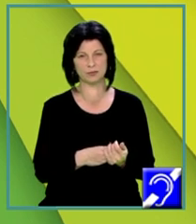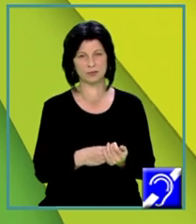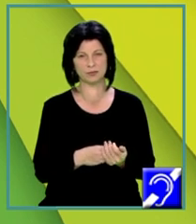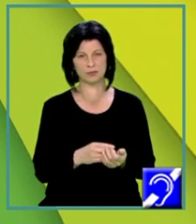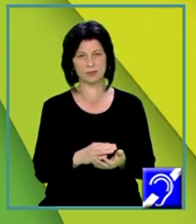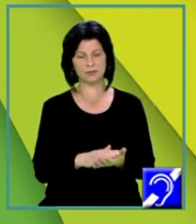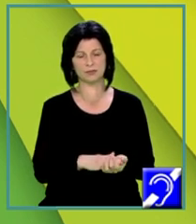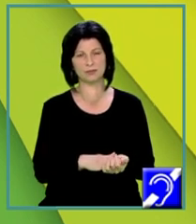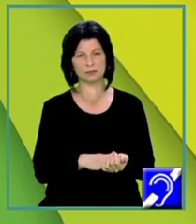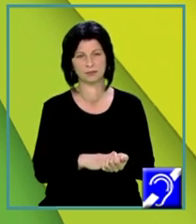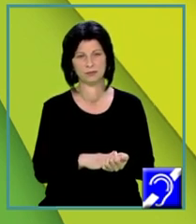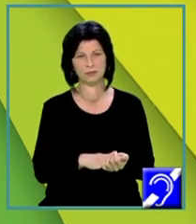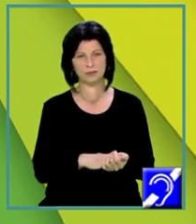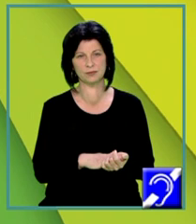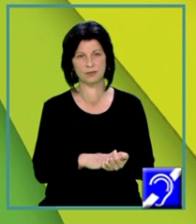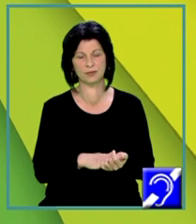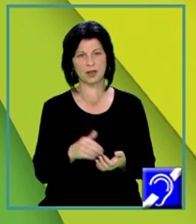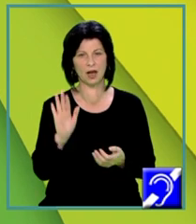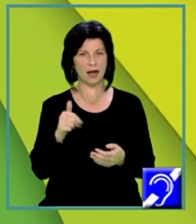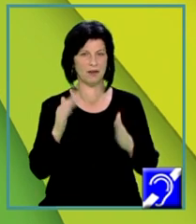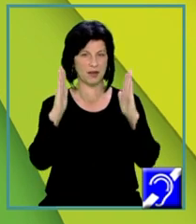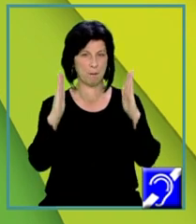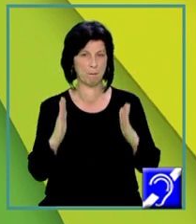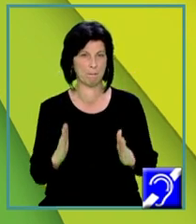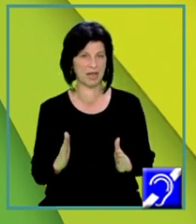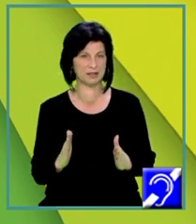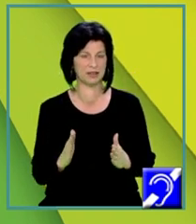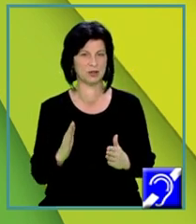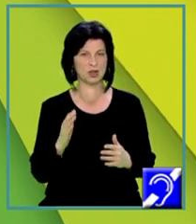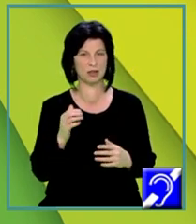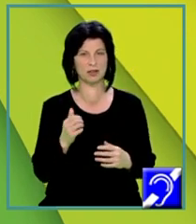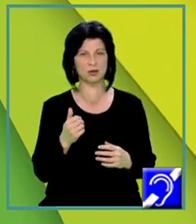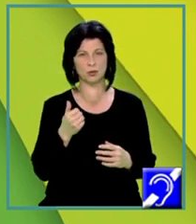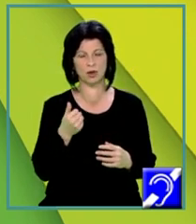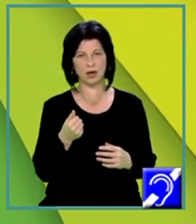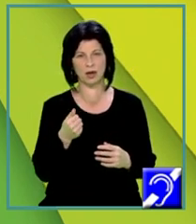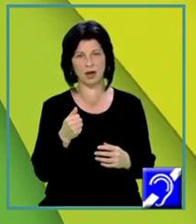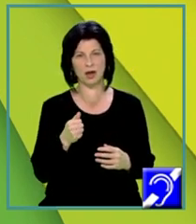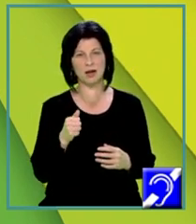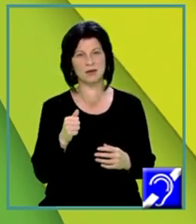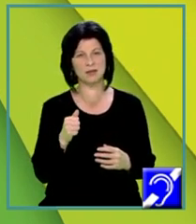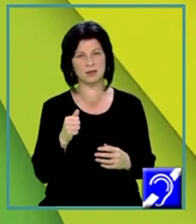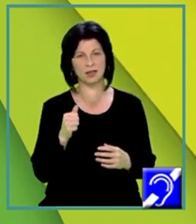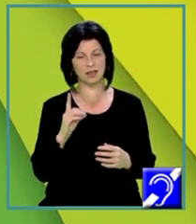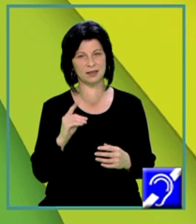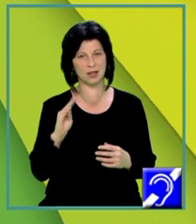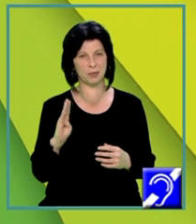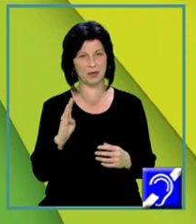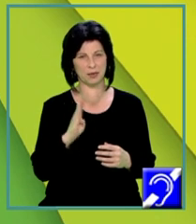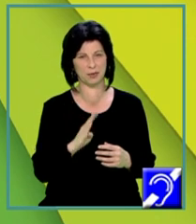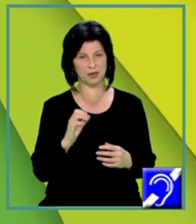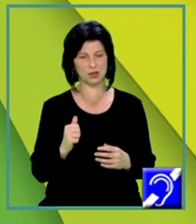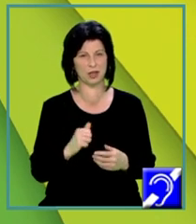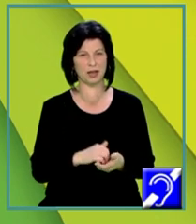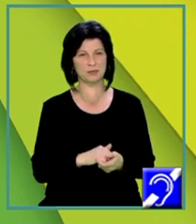din este matricea cu ape diagonala principală b pe diagonala secundară și elementul Alpha unu